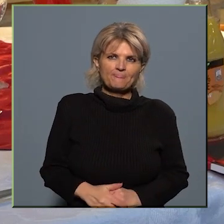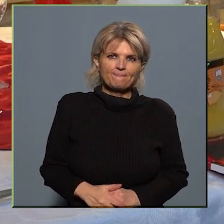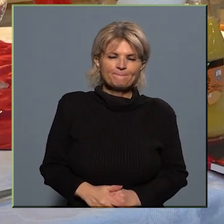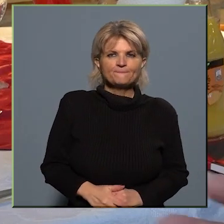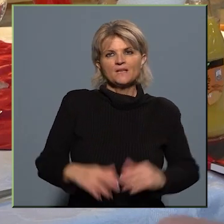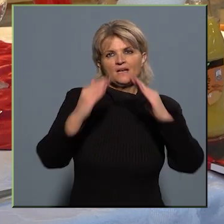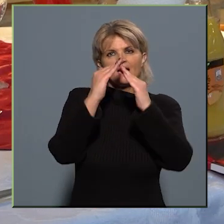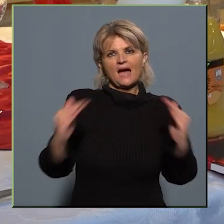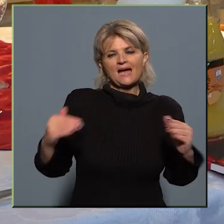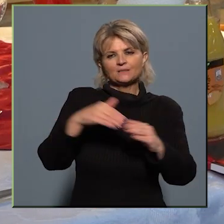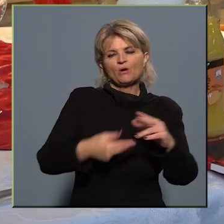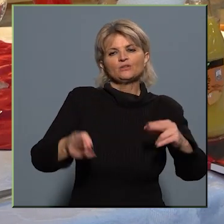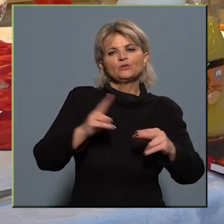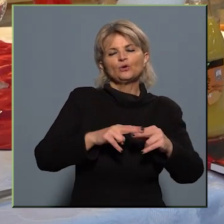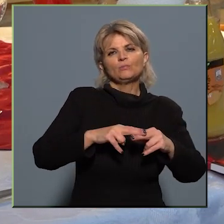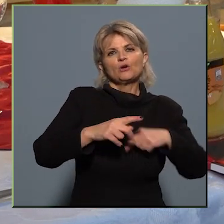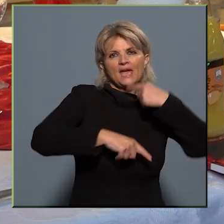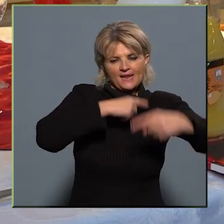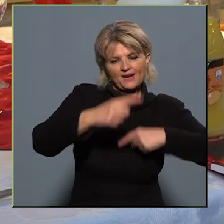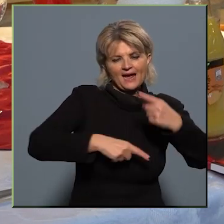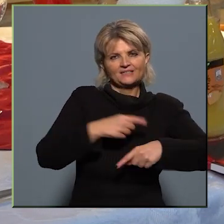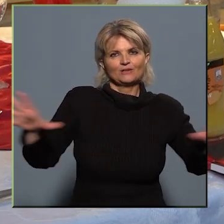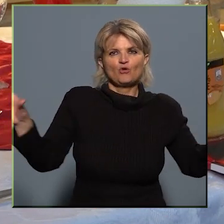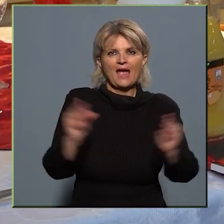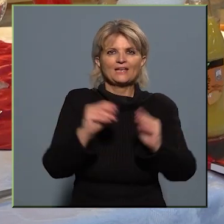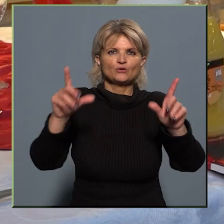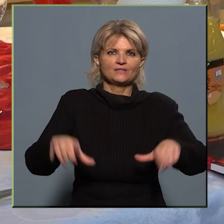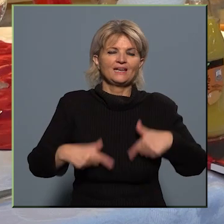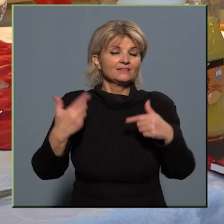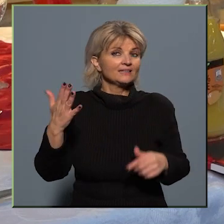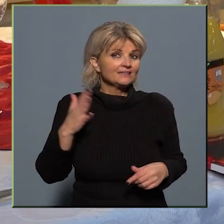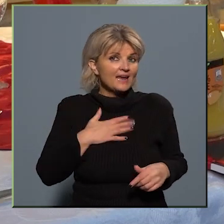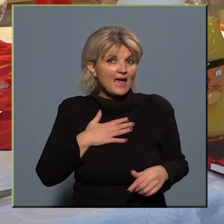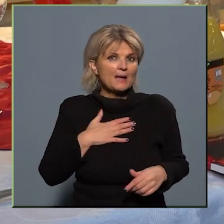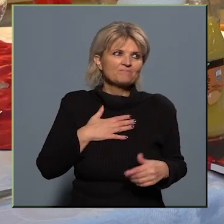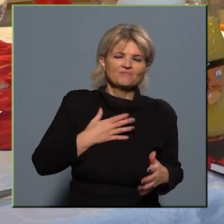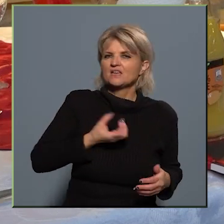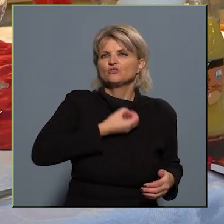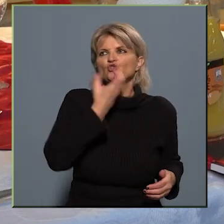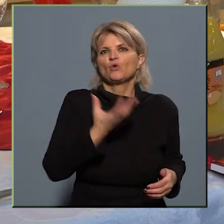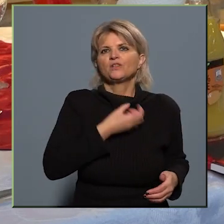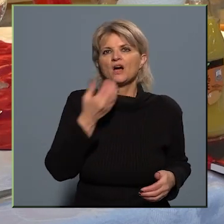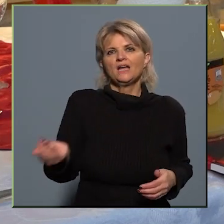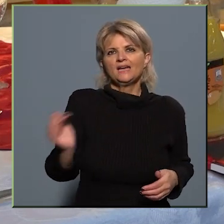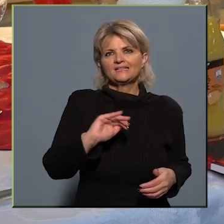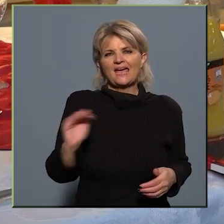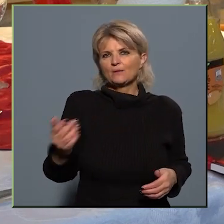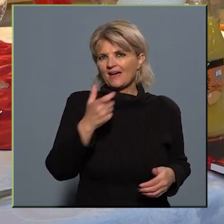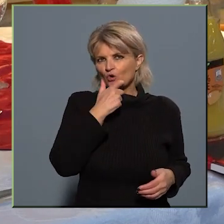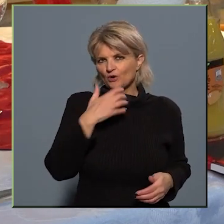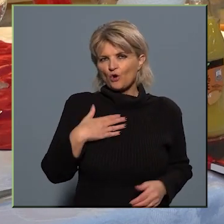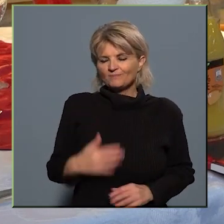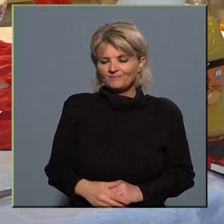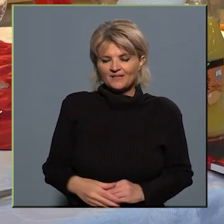házban több generáció élt együtt, úgyhogy nekem egy csoda gyermekkorom volt,